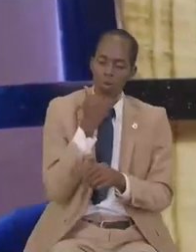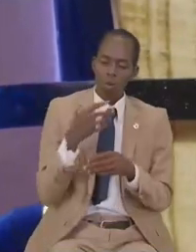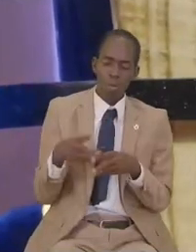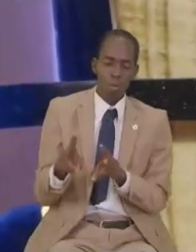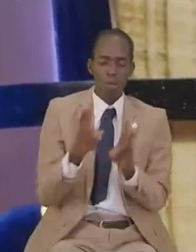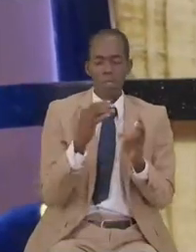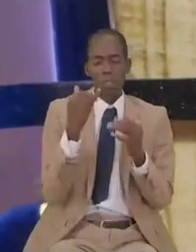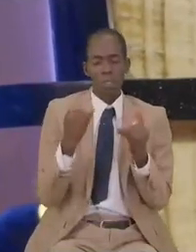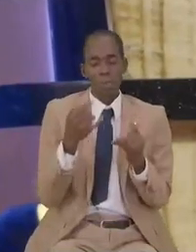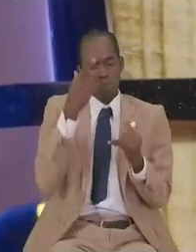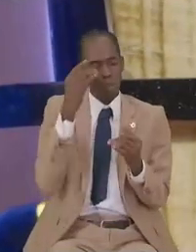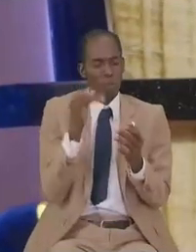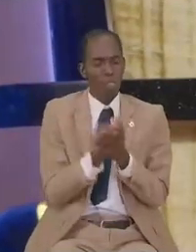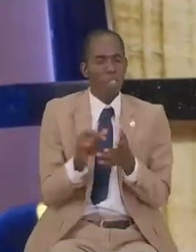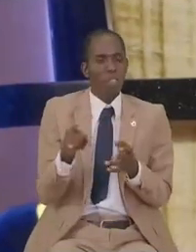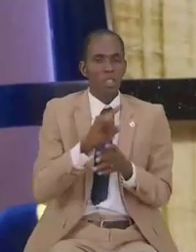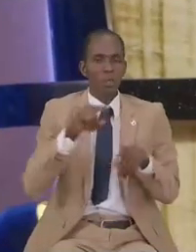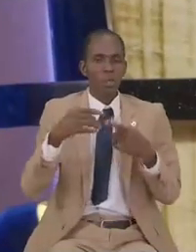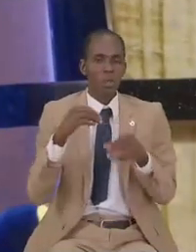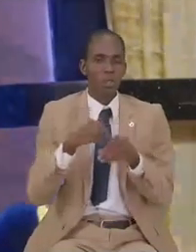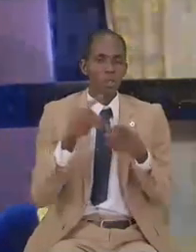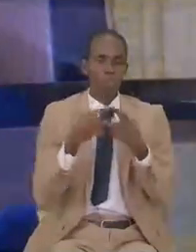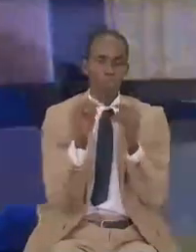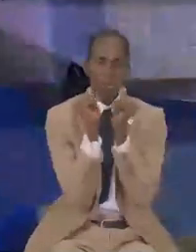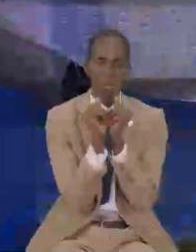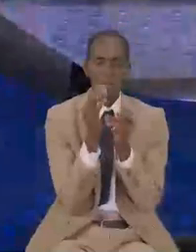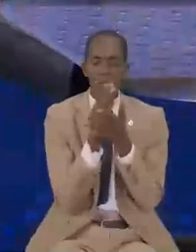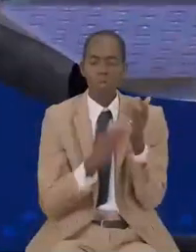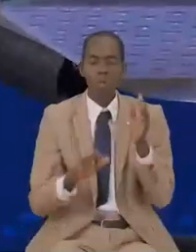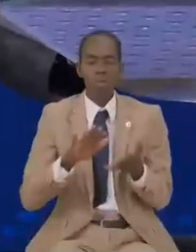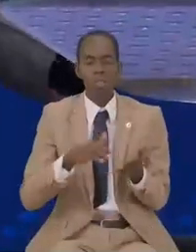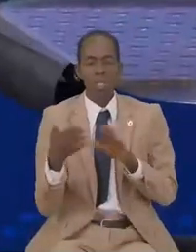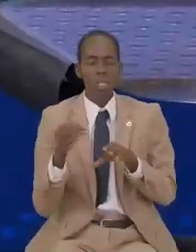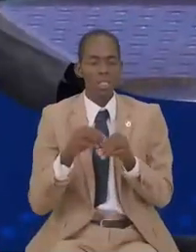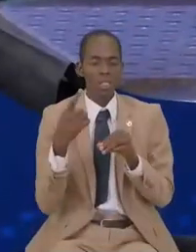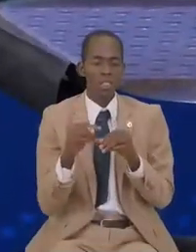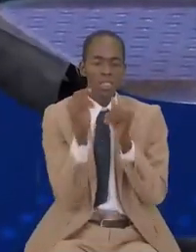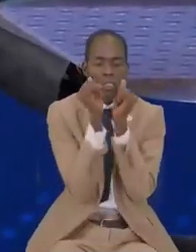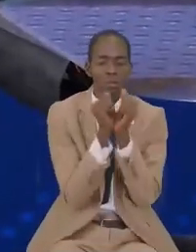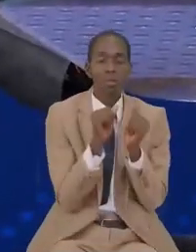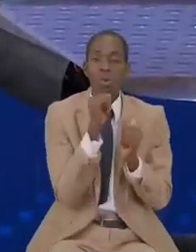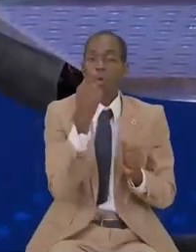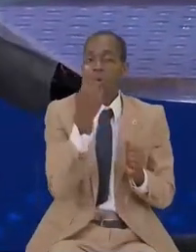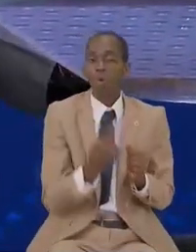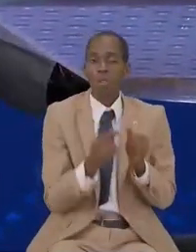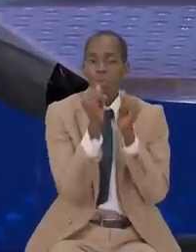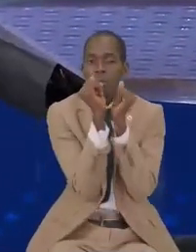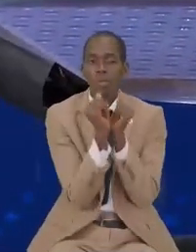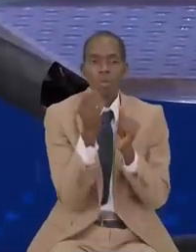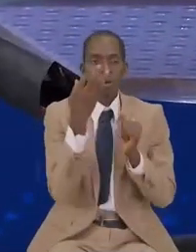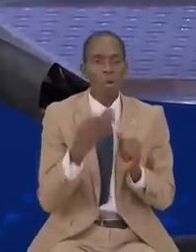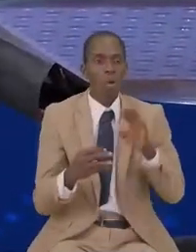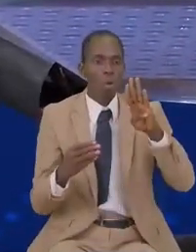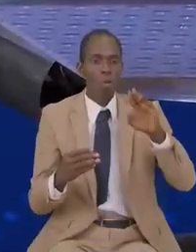de cela, ils sont emportés en captivité. C'était d'entre eux étaient morts dans la captivité, non seulement dans la